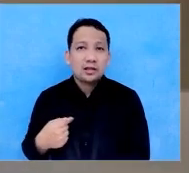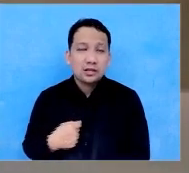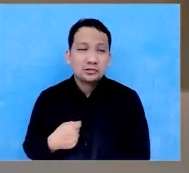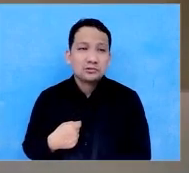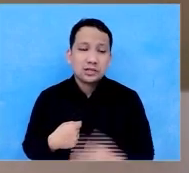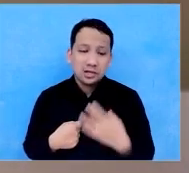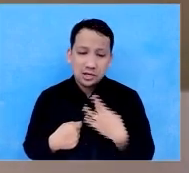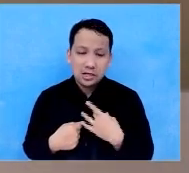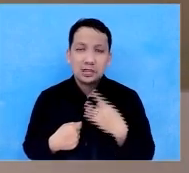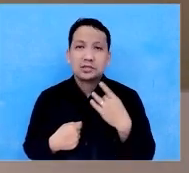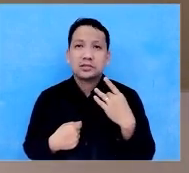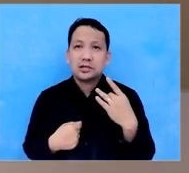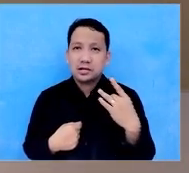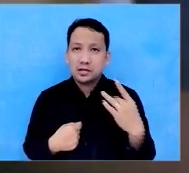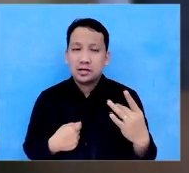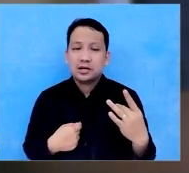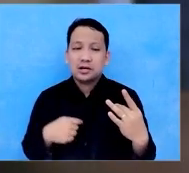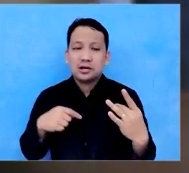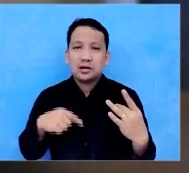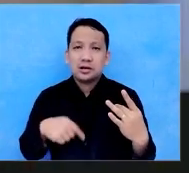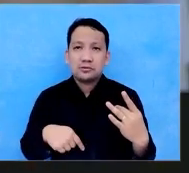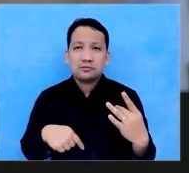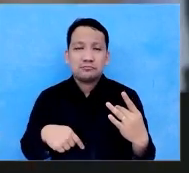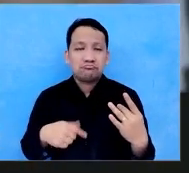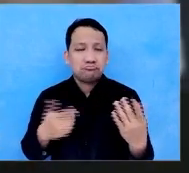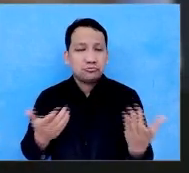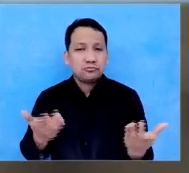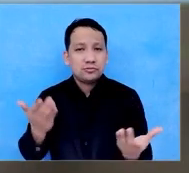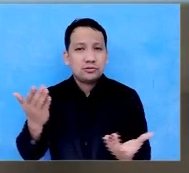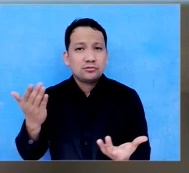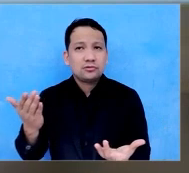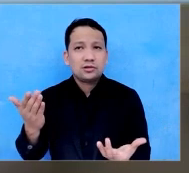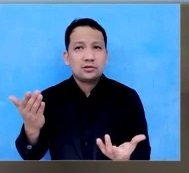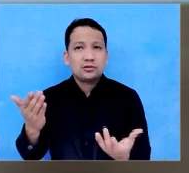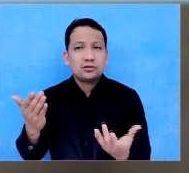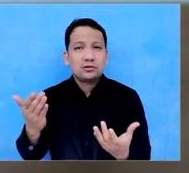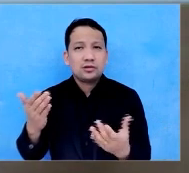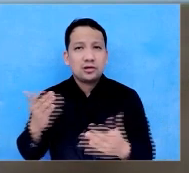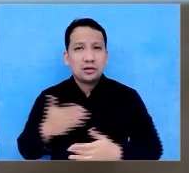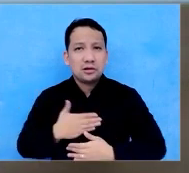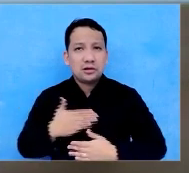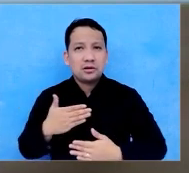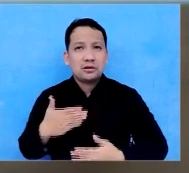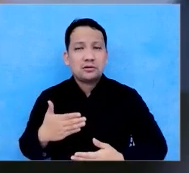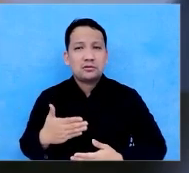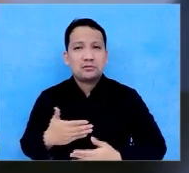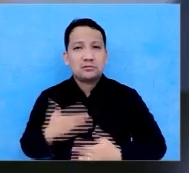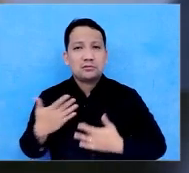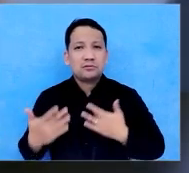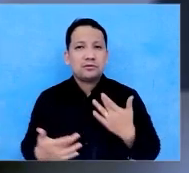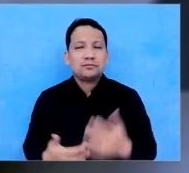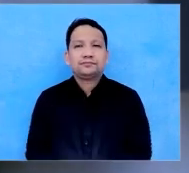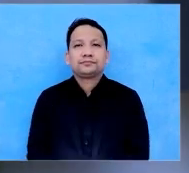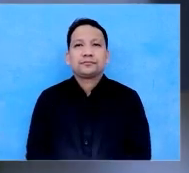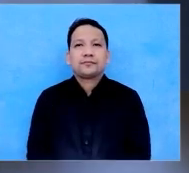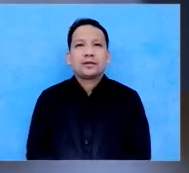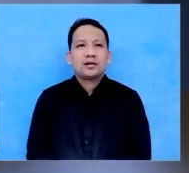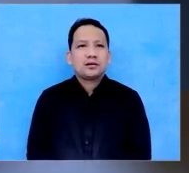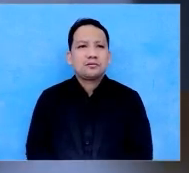lang sana ang iyong ligaya. Hit after